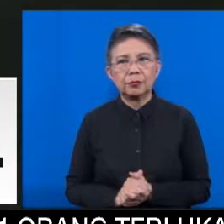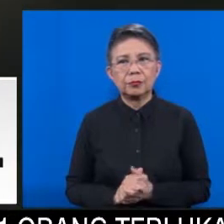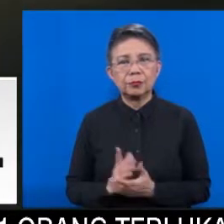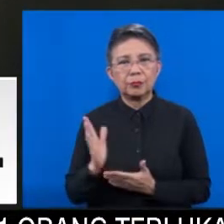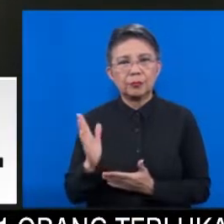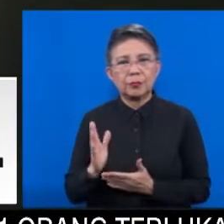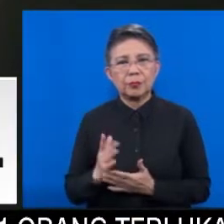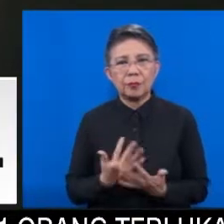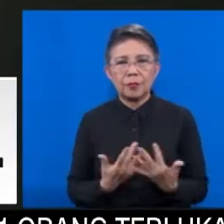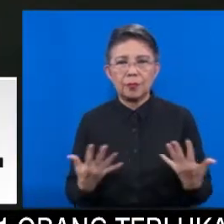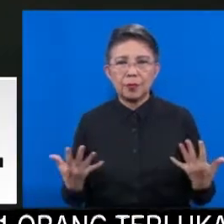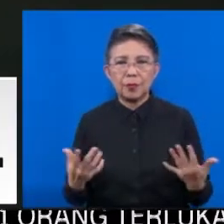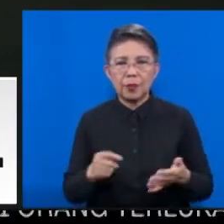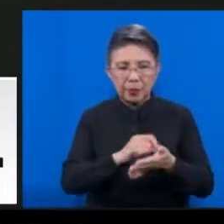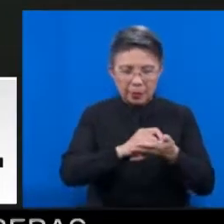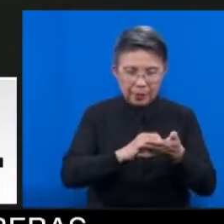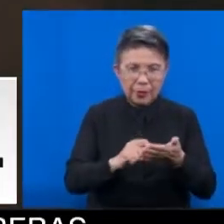Dalam segala hal,